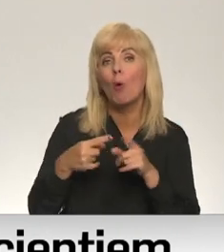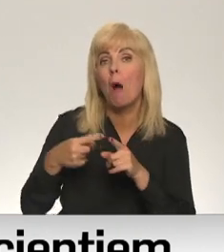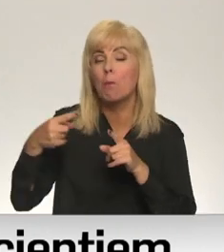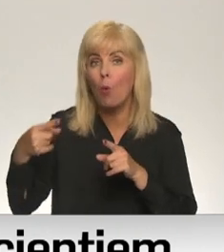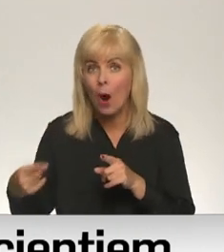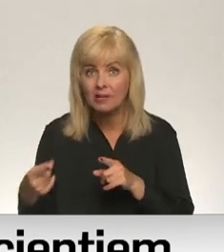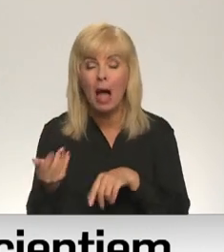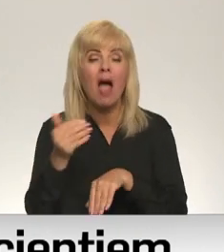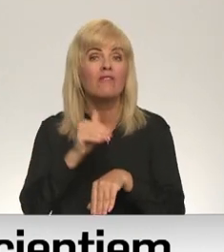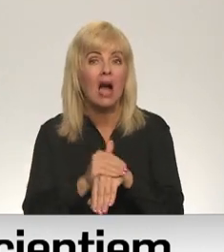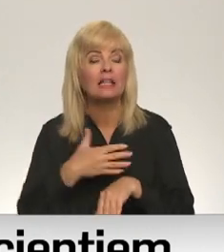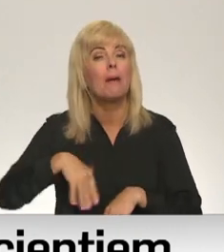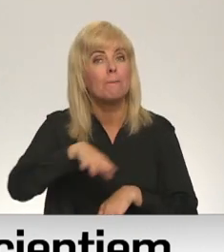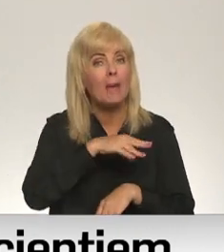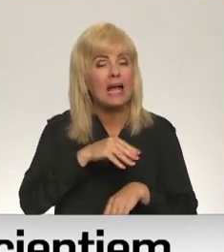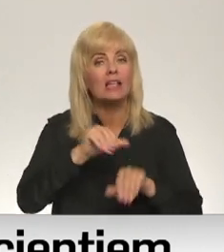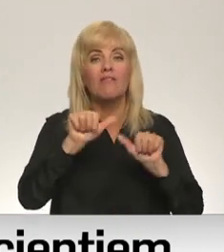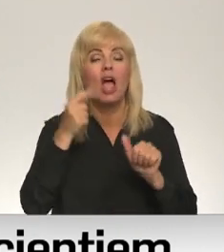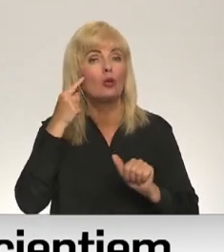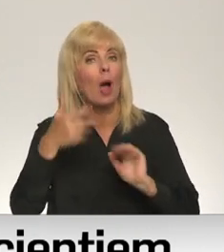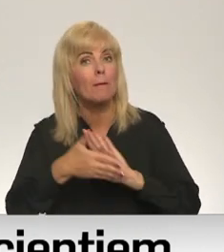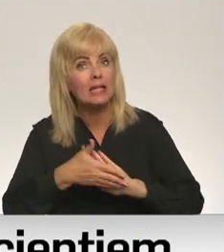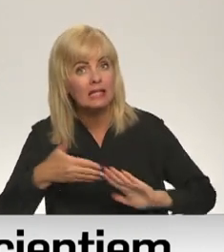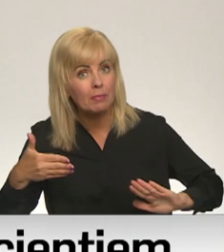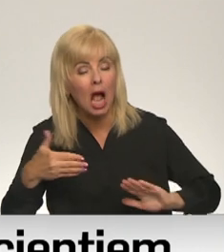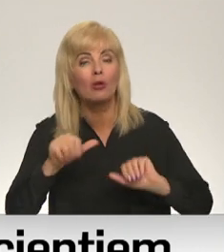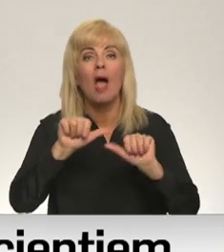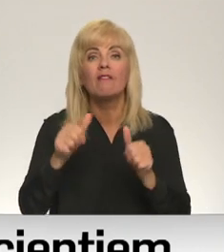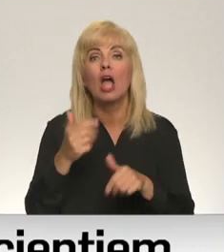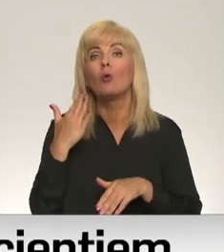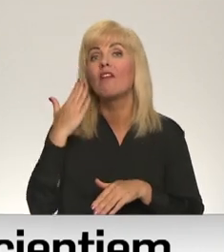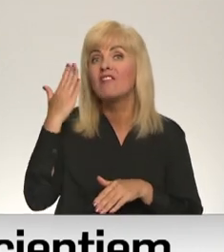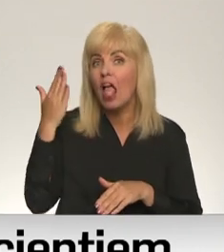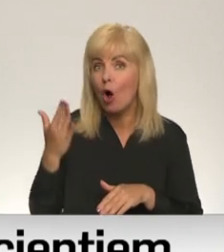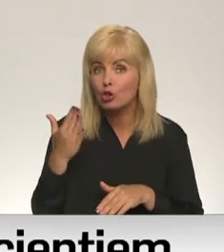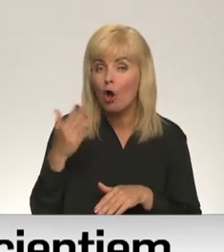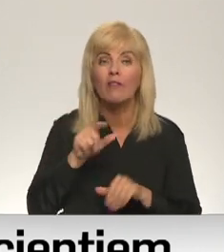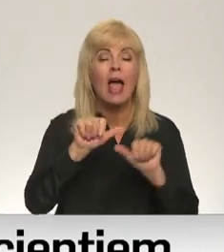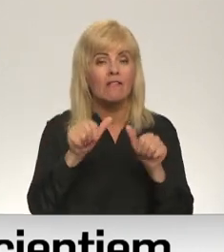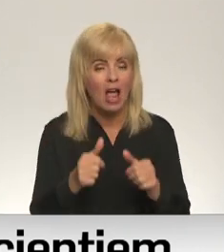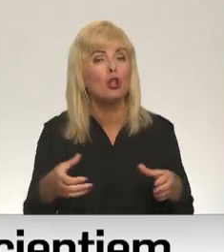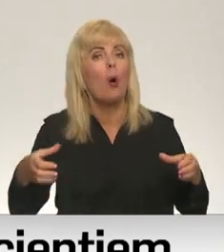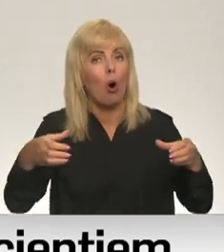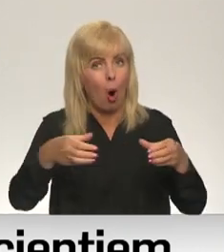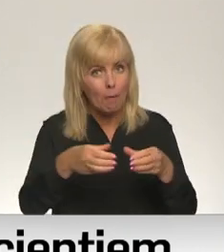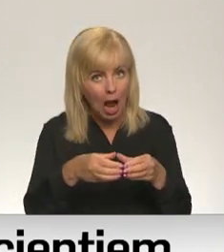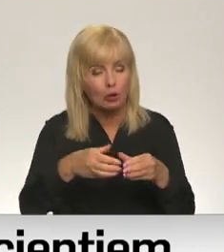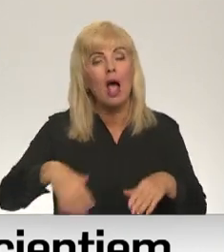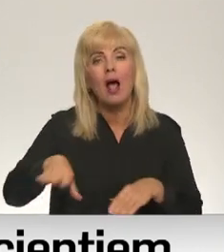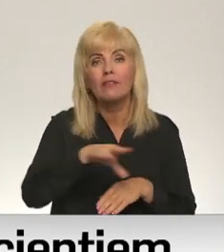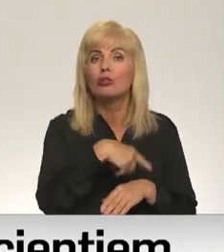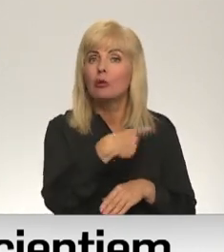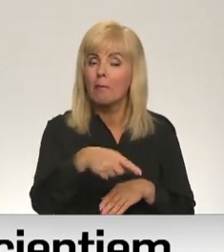Un faktiski mēs veidojam izpratni, mēs veidojam šo te filozofiju, mēs veidojam komandas un visus